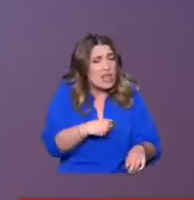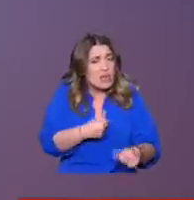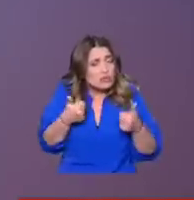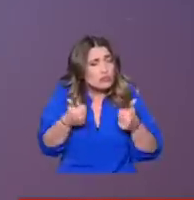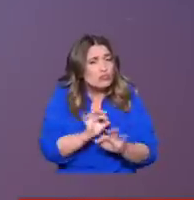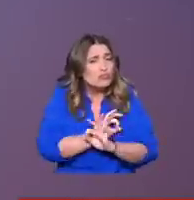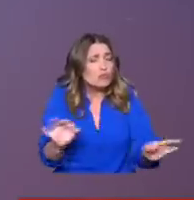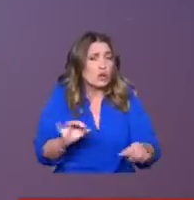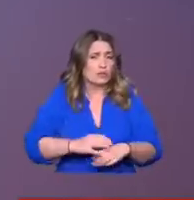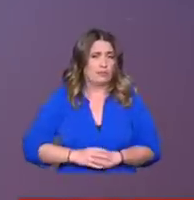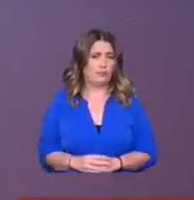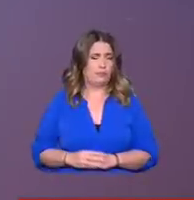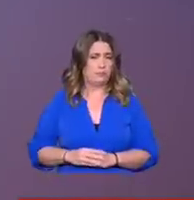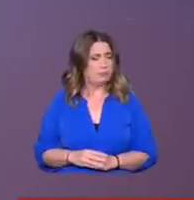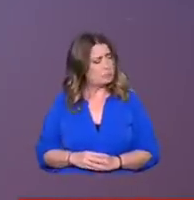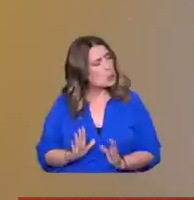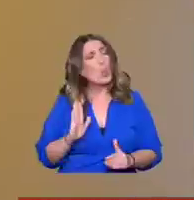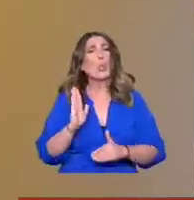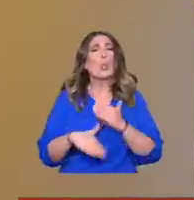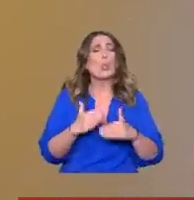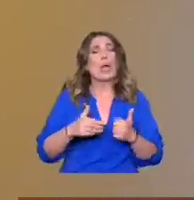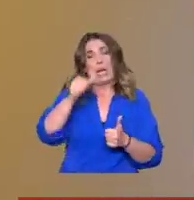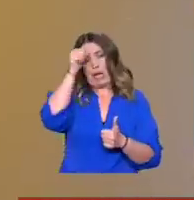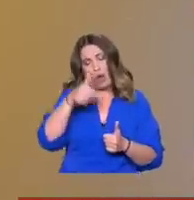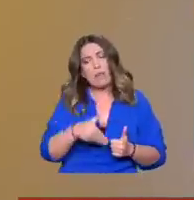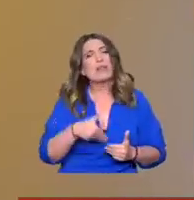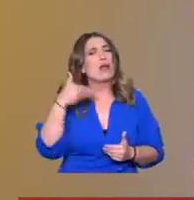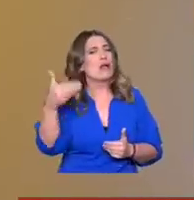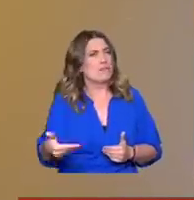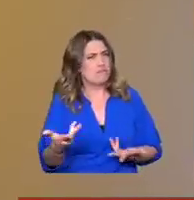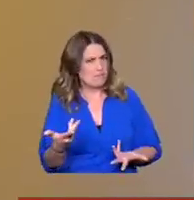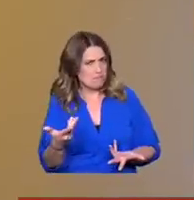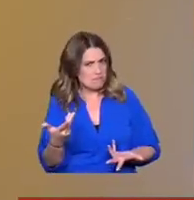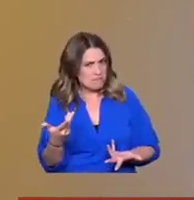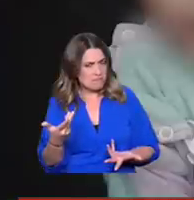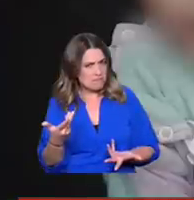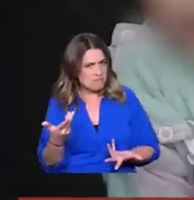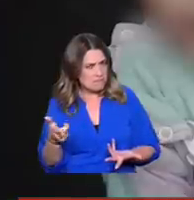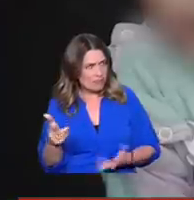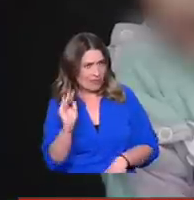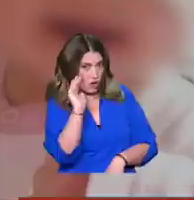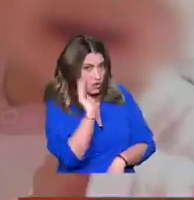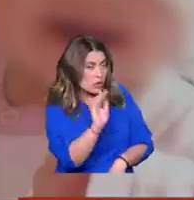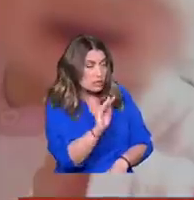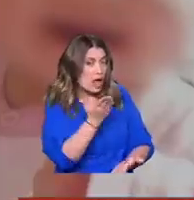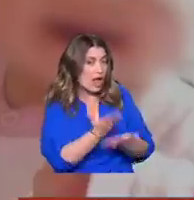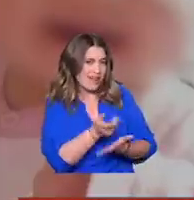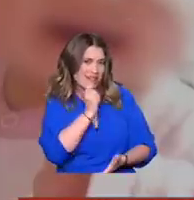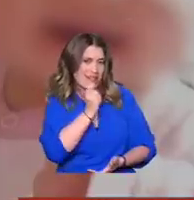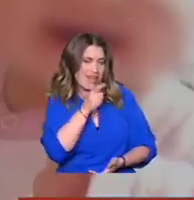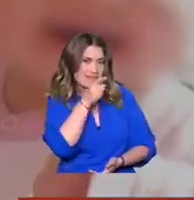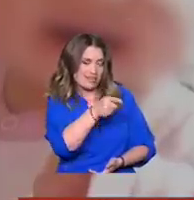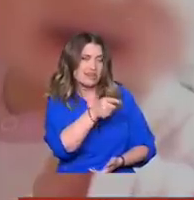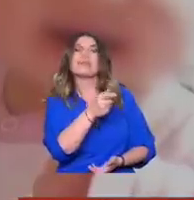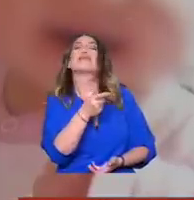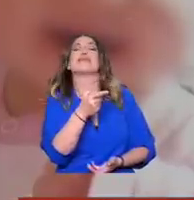το περασμένο καλοκαίρι. Τότε την είχαμε ρωτήσει αν είχε εξετάσει την Τζορτζίνα πριν την ανακοπή. Στη συνέχεια, επειδή